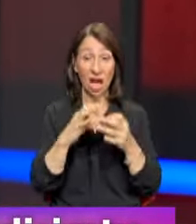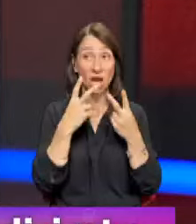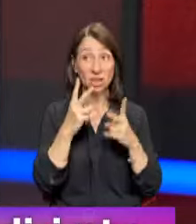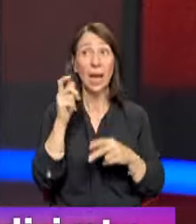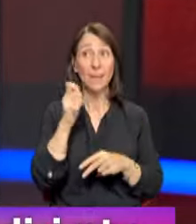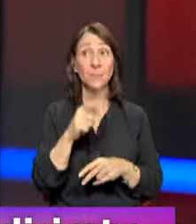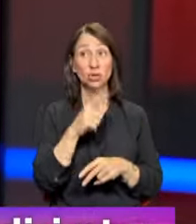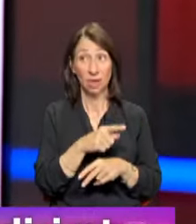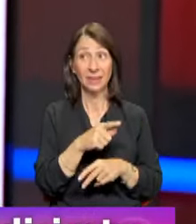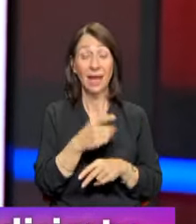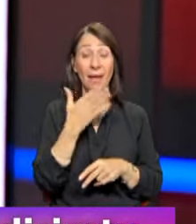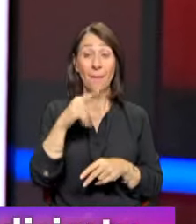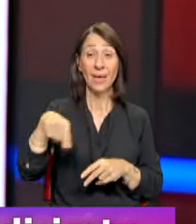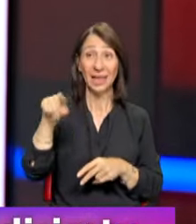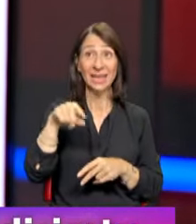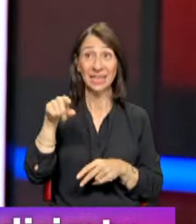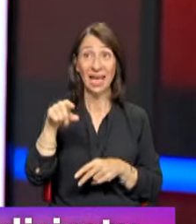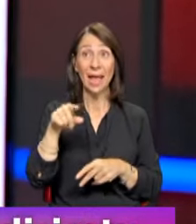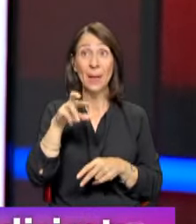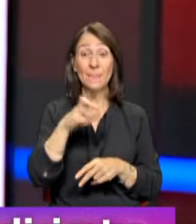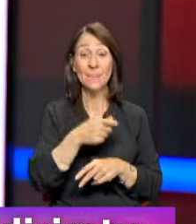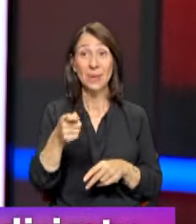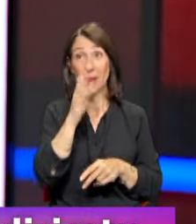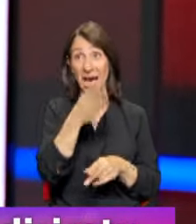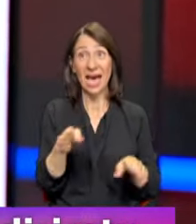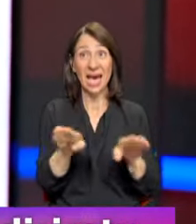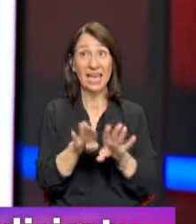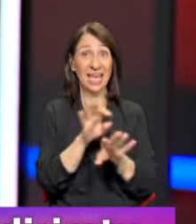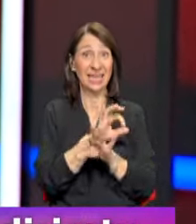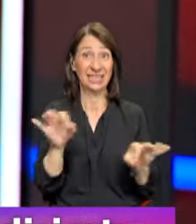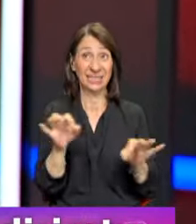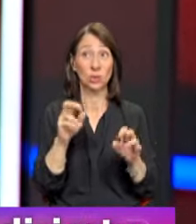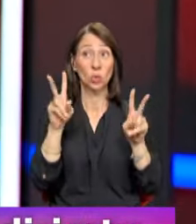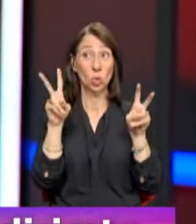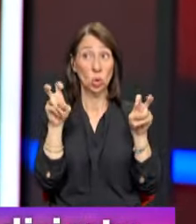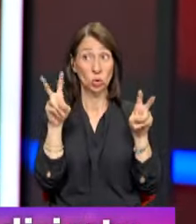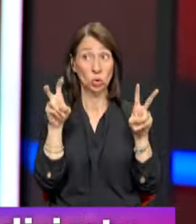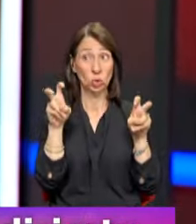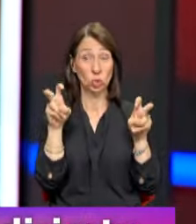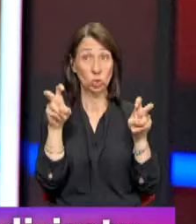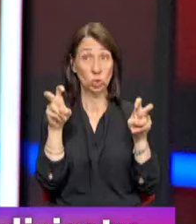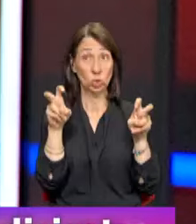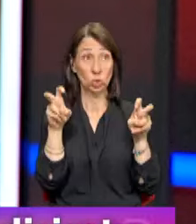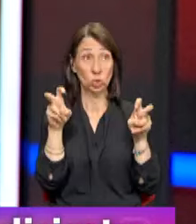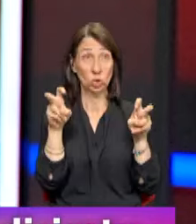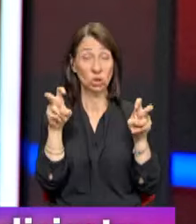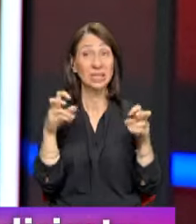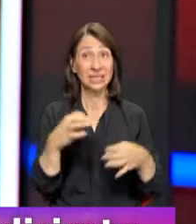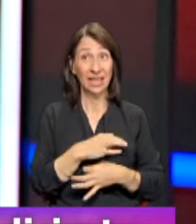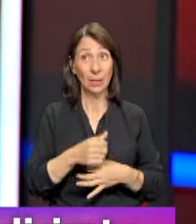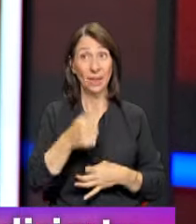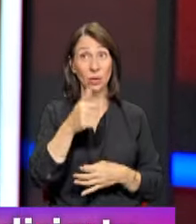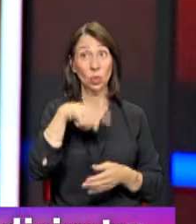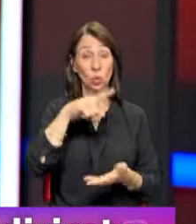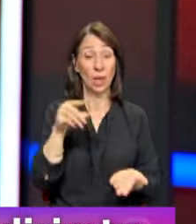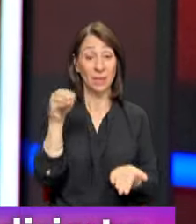açıklama yapmışken Emeklilerin de prim adaletsizliğinin konusunun eee Sayın bakanın